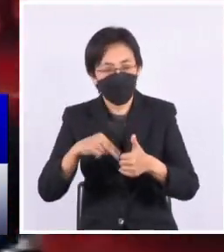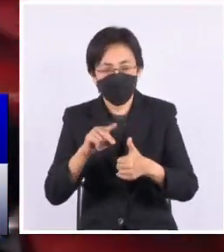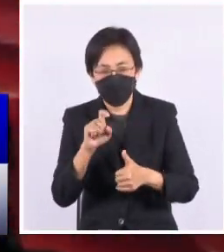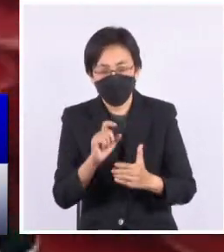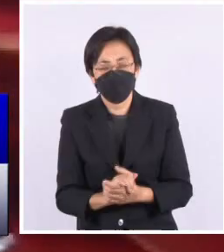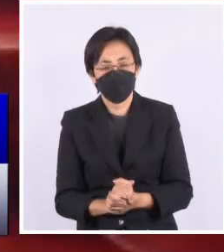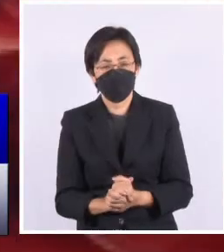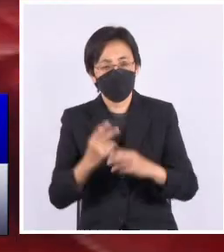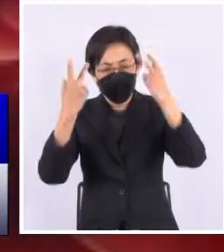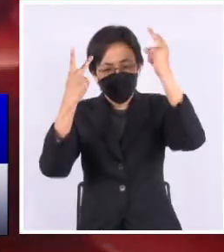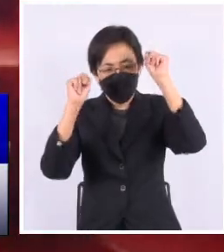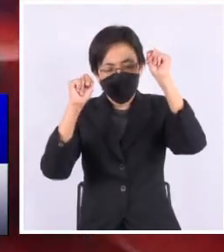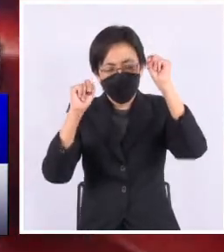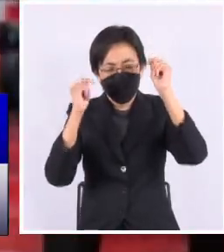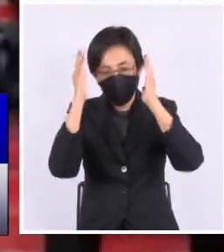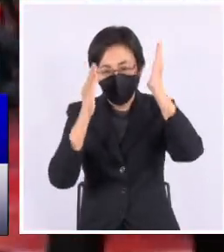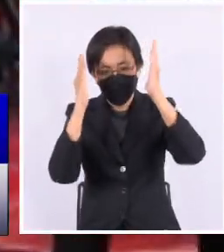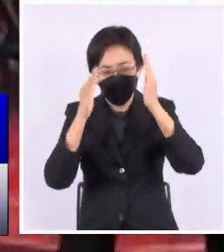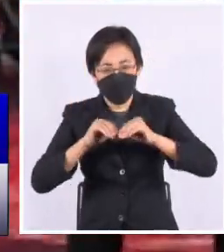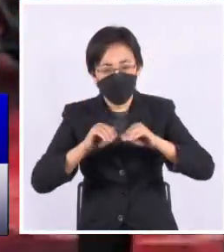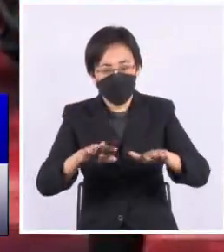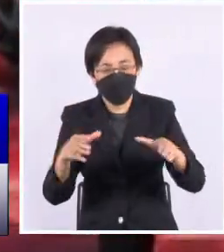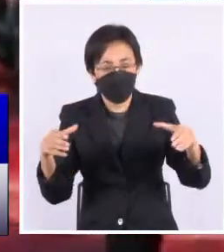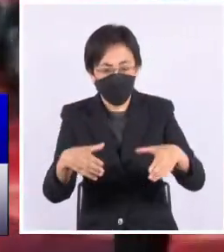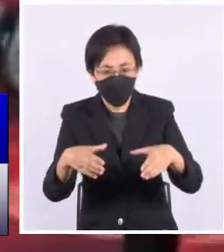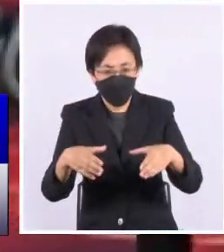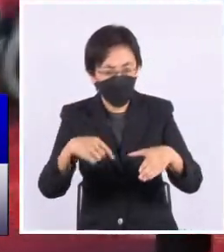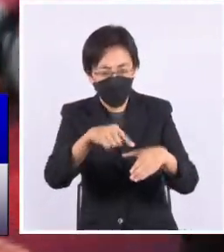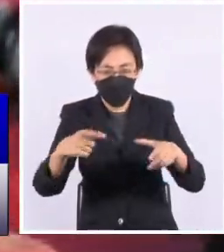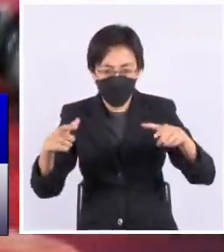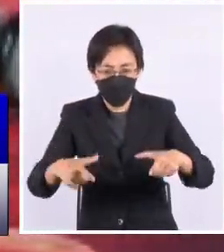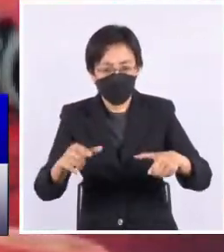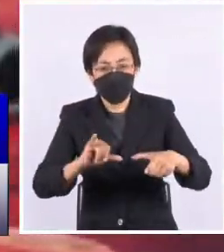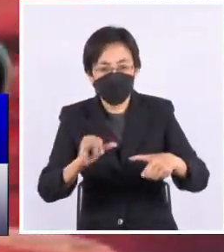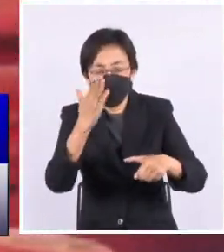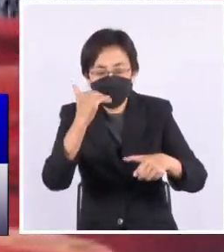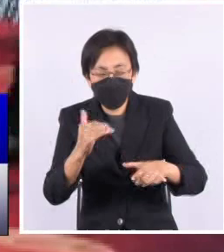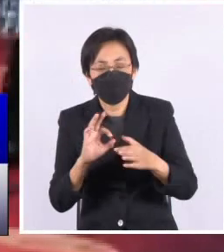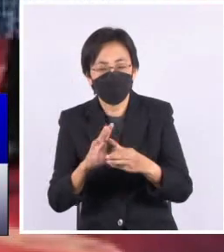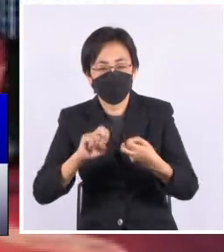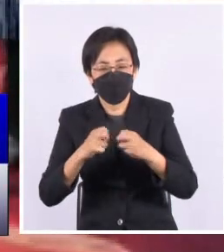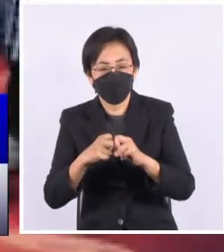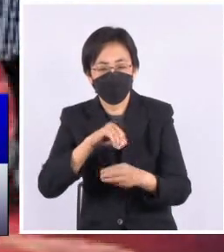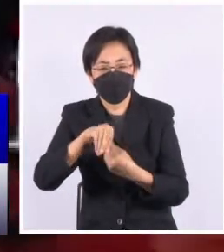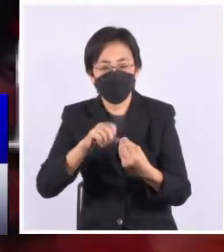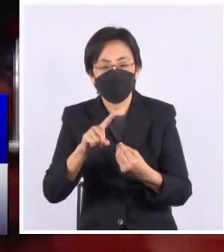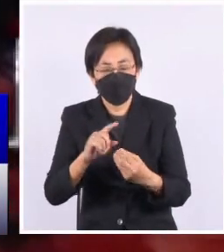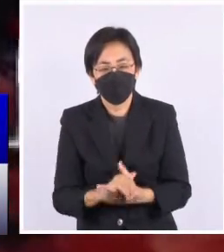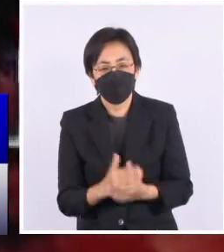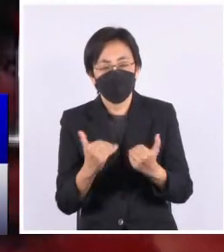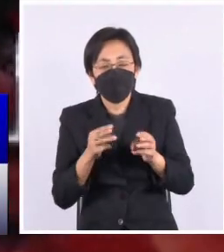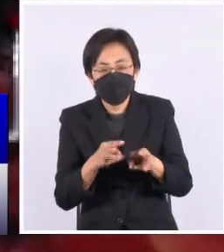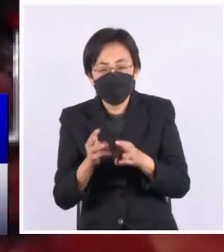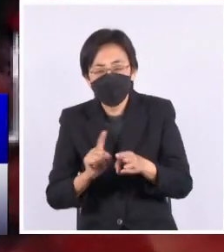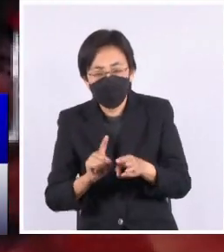มือดินยะสินธุ์นะครับยังไม่ประกาศมาตรการน็อคดาวน์ทั่วประเทศเนื่องจากกังวลเรื่องของเศรษฐกิจอยู่แต่ว่าใช้วิธีการกำหนด